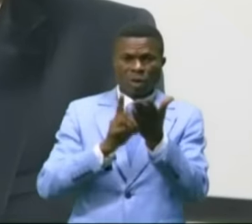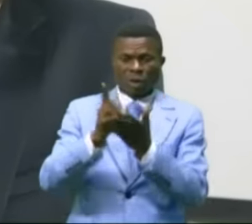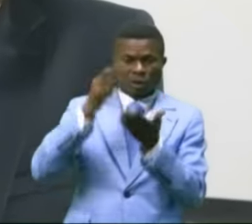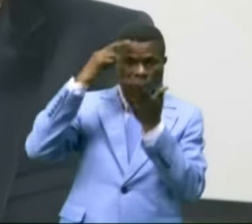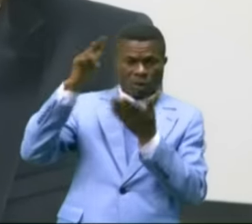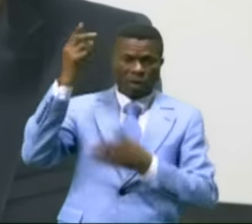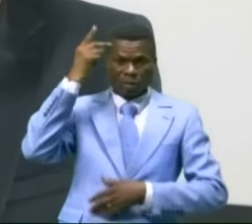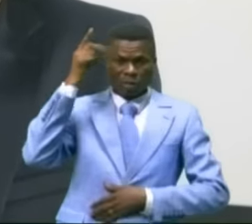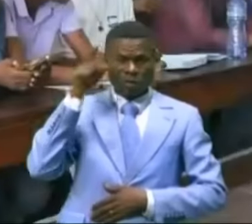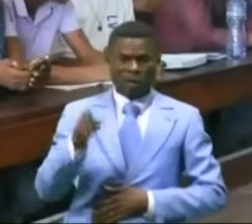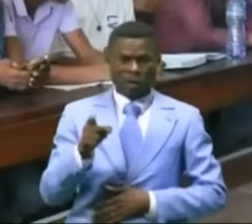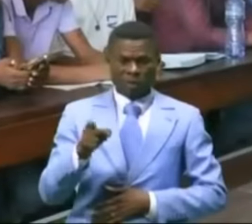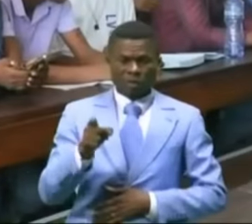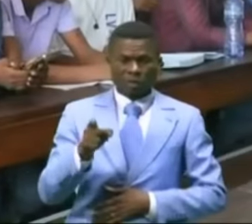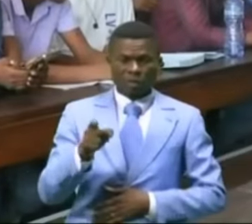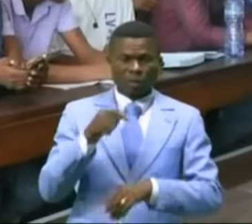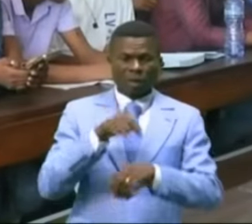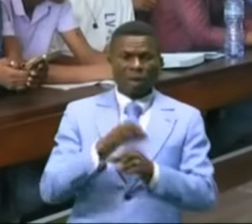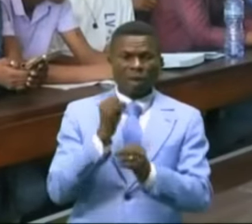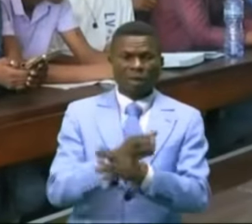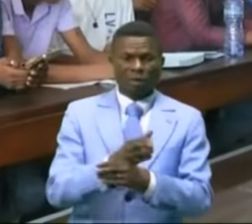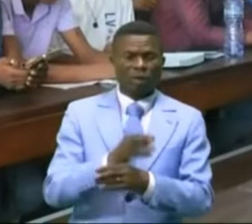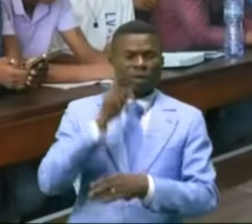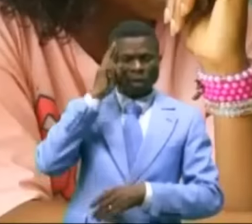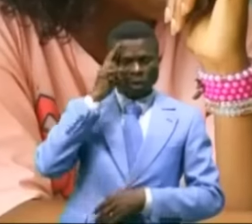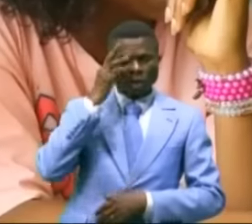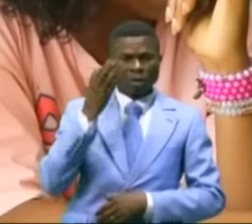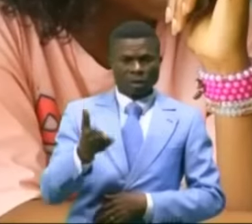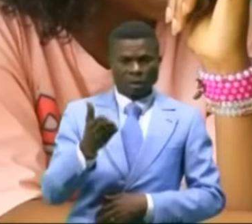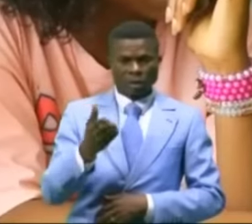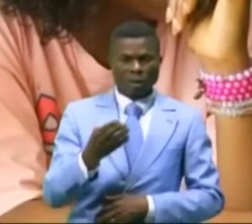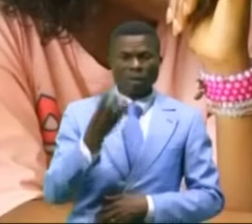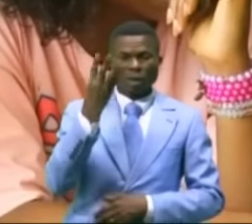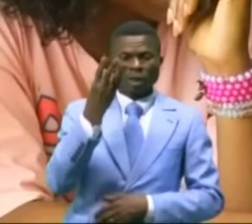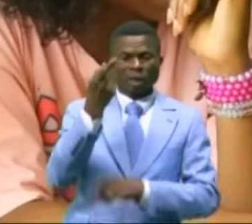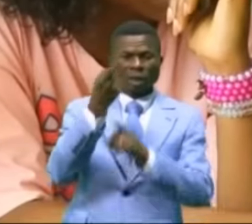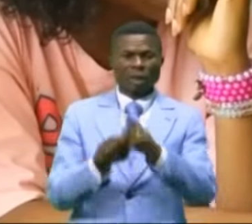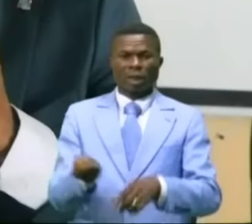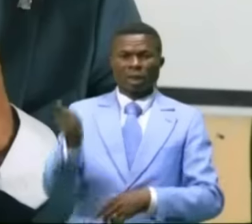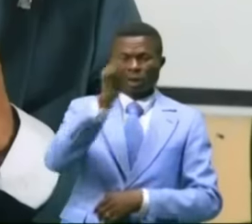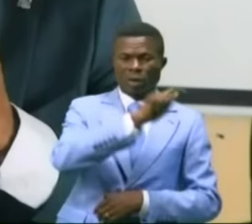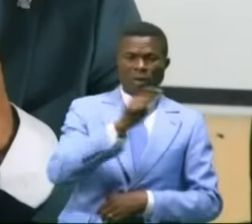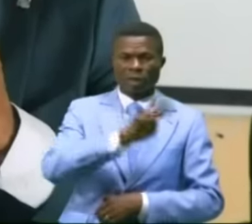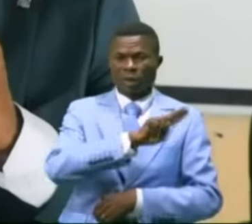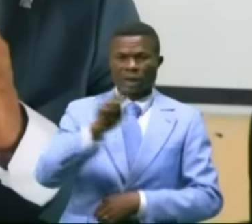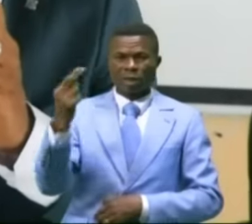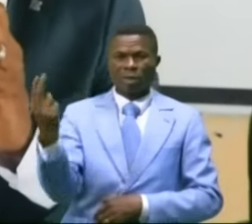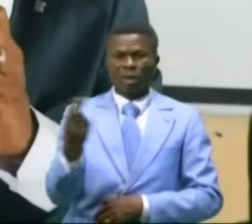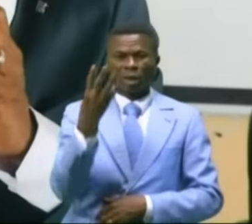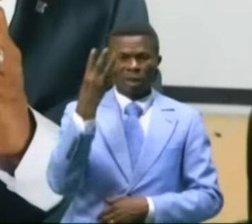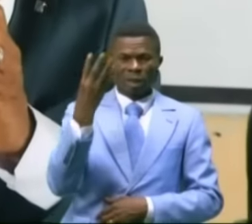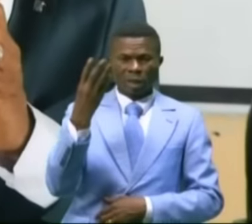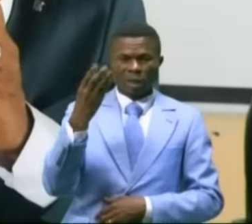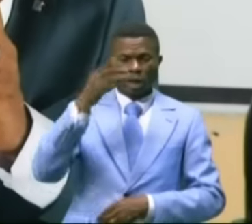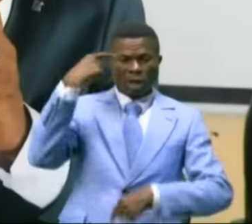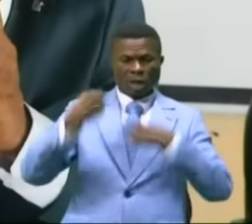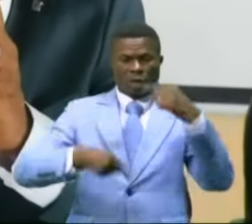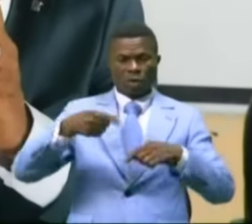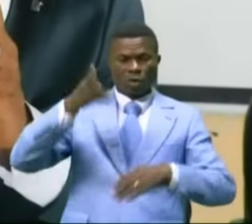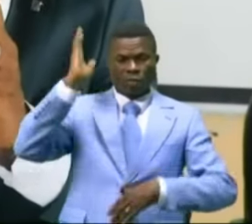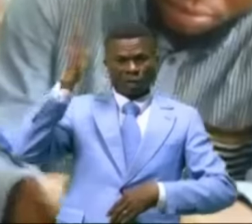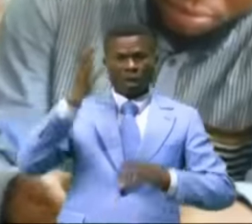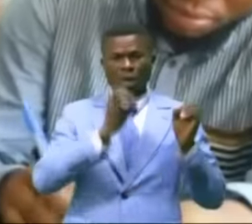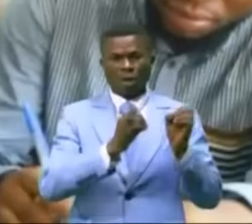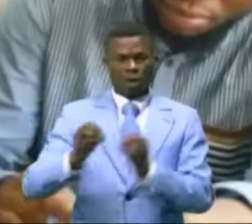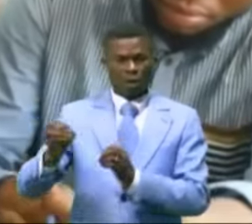de Kinshasa, l'heure est à la réflexion. Ce 4 avril 2024, une conférence débat a été organisée